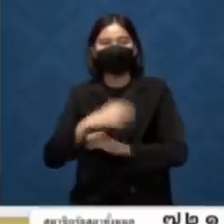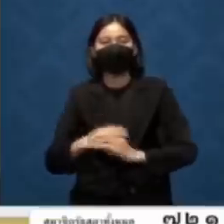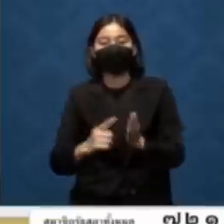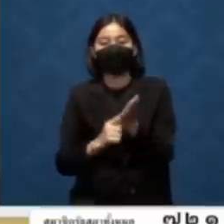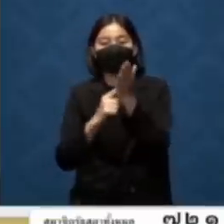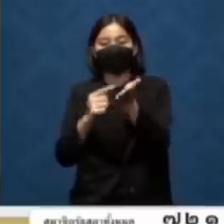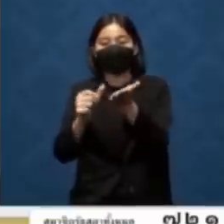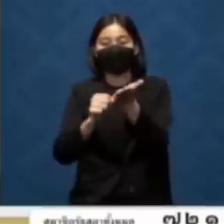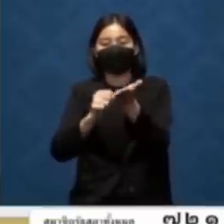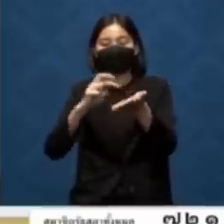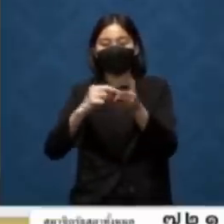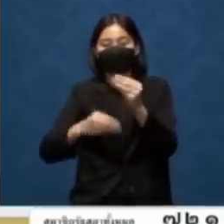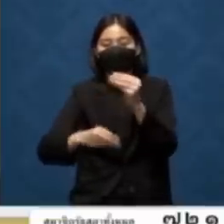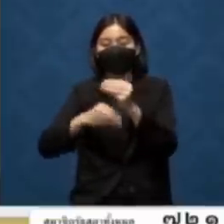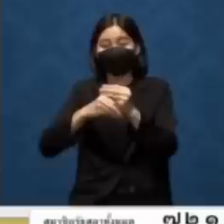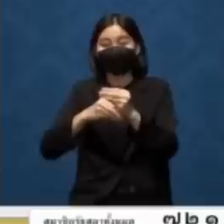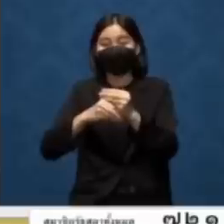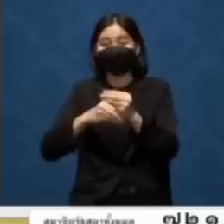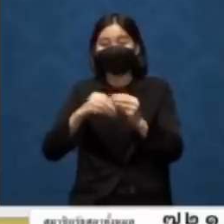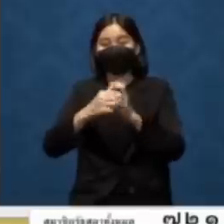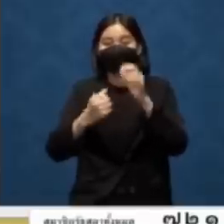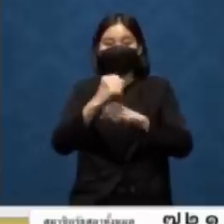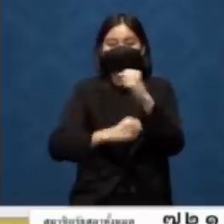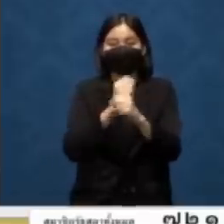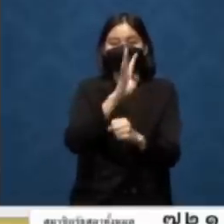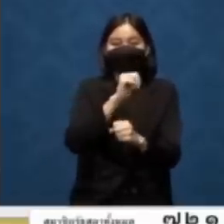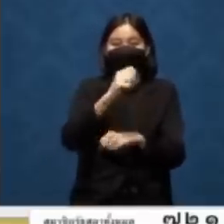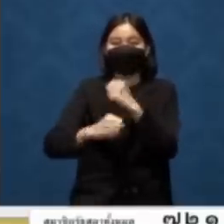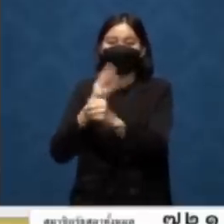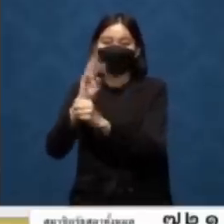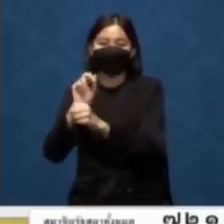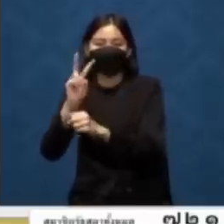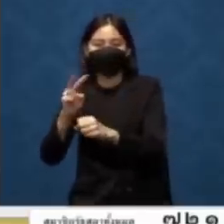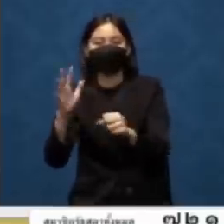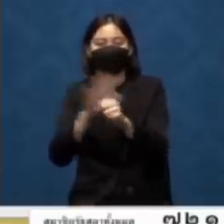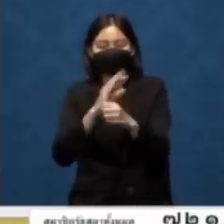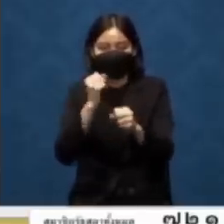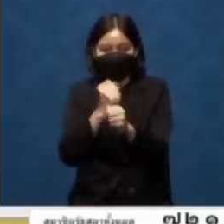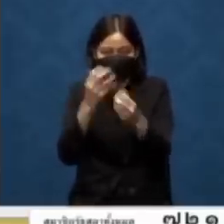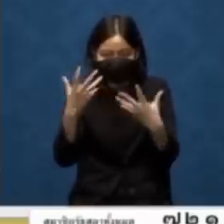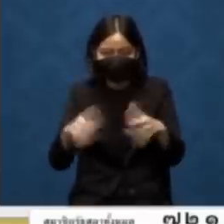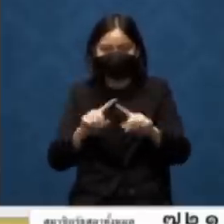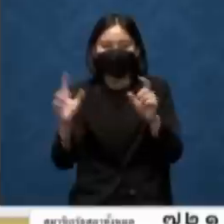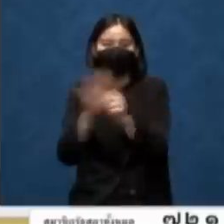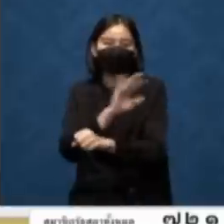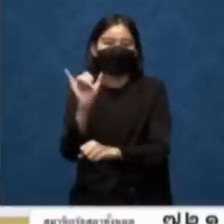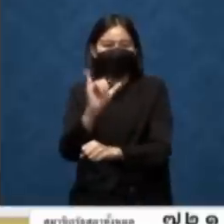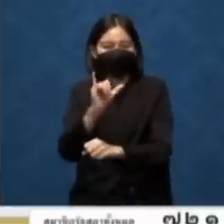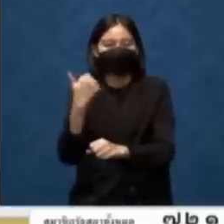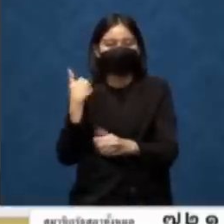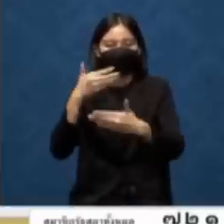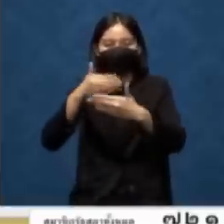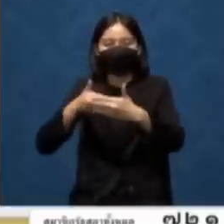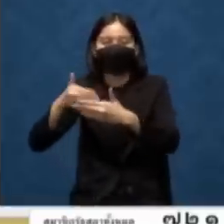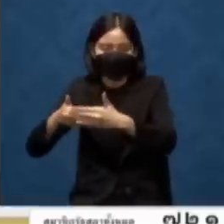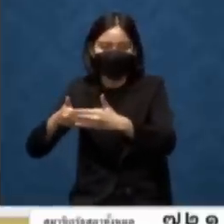ครั้งเี่เป็นการเติมเต็จากส่งที่ 4042ได้ทำมาแล้วแต่มันยไม่สมบูรณ์หรอทำแล้วมไมเป็ไปดังคิด มัเจออปศาคอีก